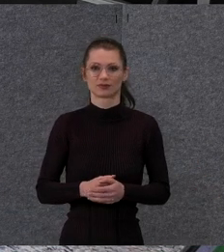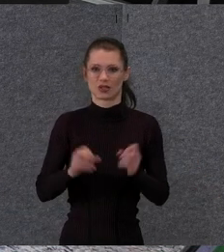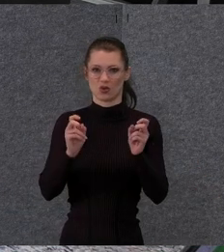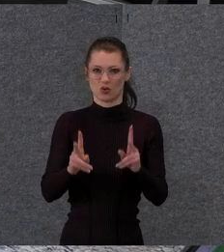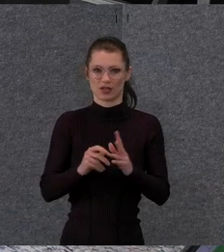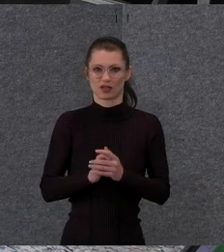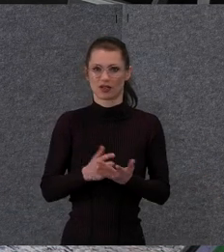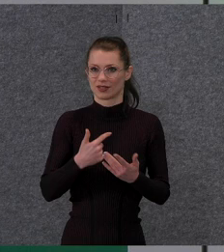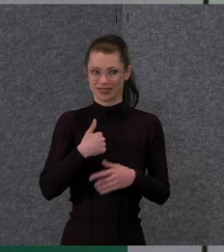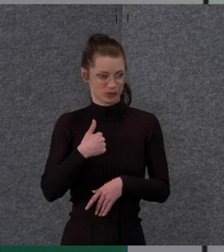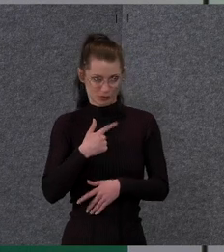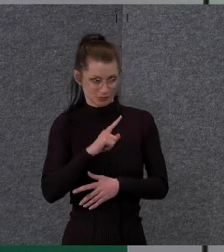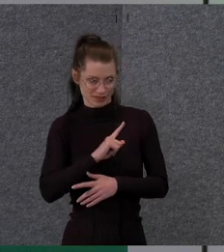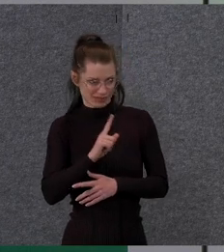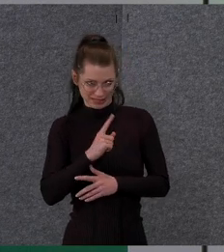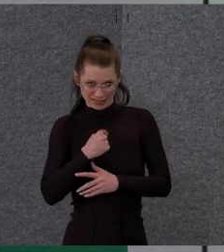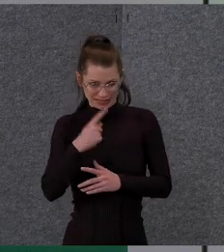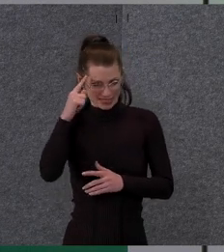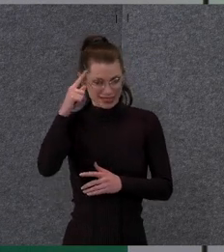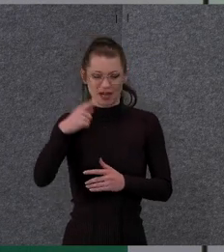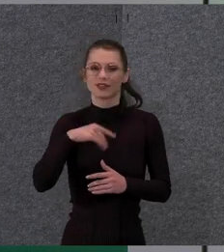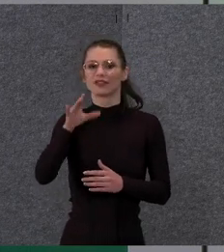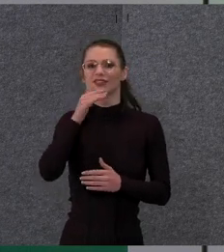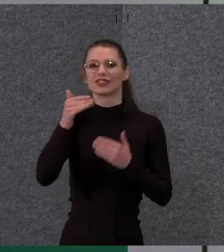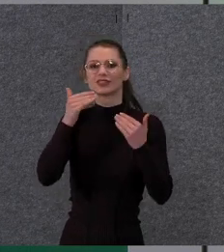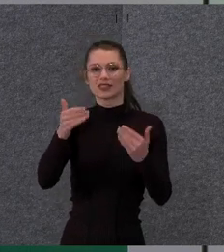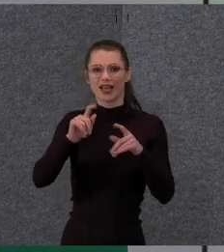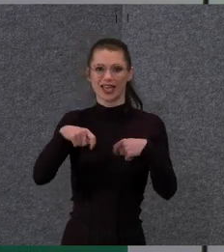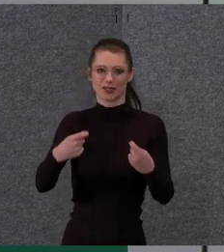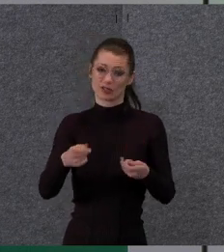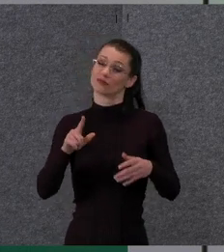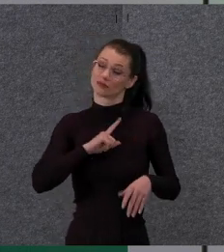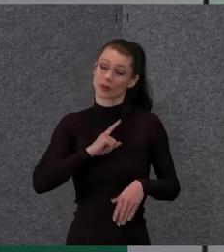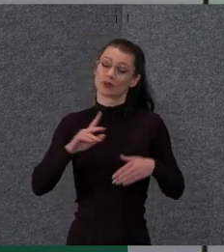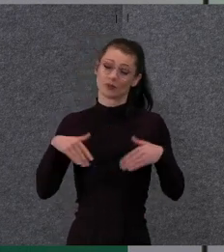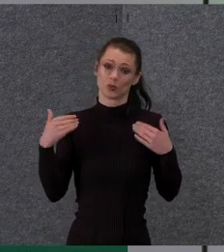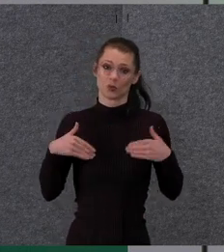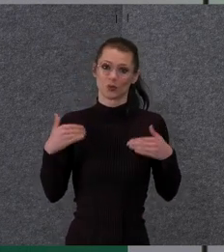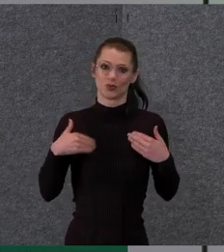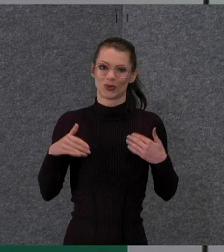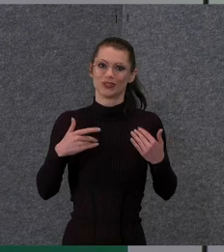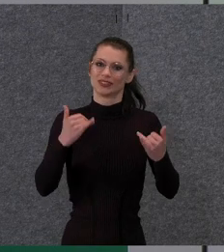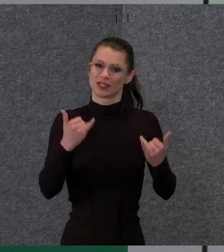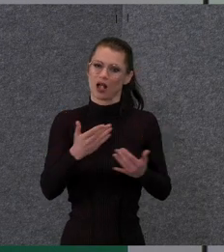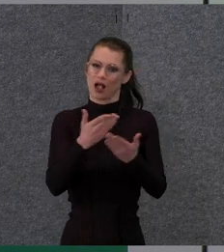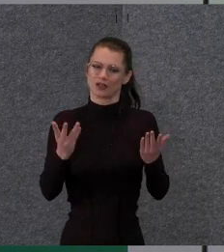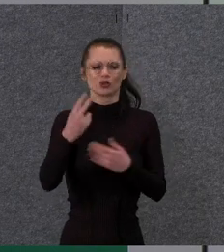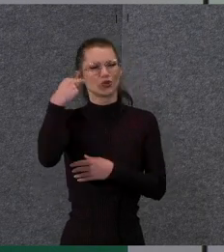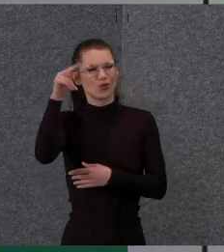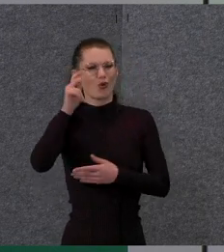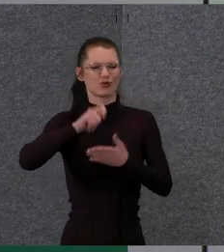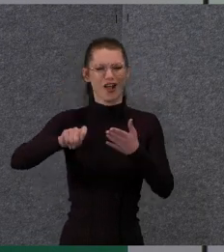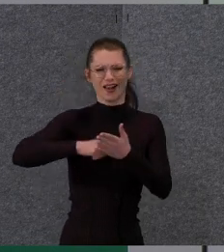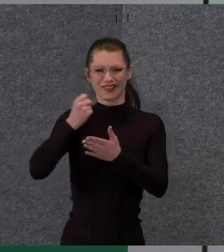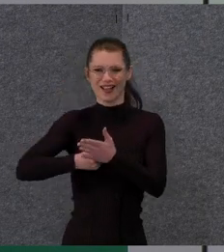Okay, krass, da habe ich jetzt nicht mitgerechnet. Dankeschön für das Ergebnis, es freut mich wirklich total und lasst uns einen coolen Wahlkampf machen